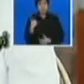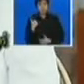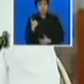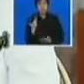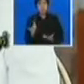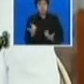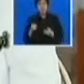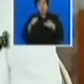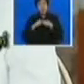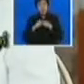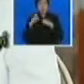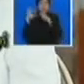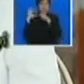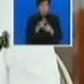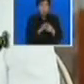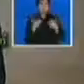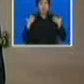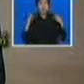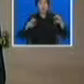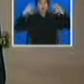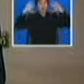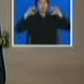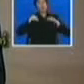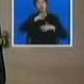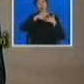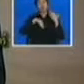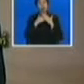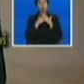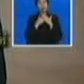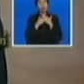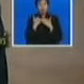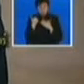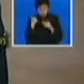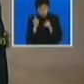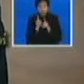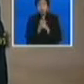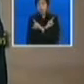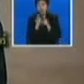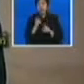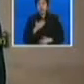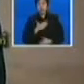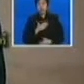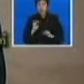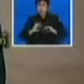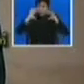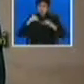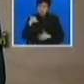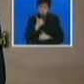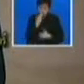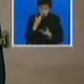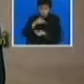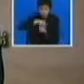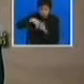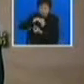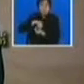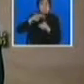าอยู่แล้วในภาคราชการทั้งหมด พ ูดกันตรงๆแต่ว่าเราก็มาอยู่ในช่วงที่มี เศรษฐกิจแบบนี ้เศรษฐกิ